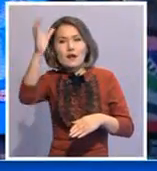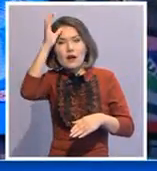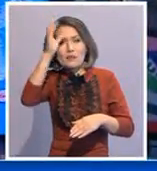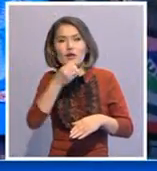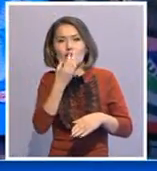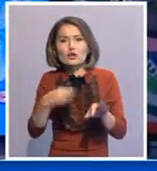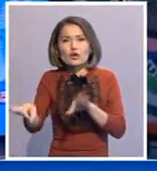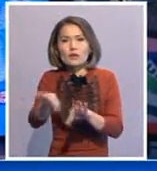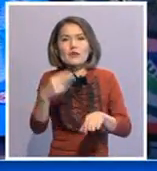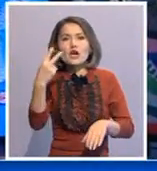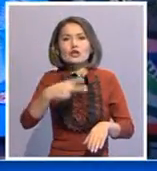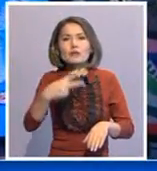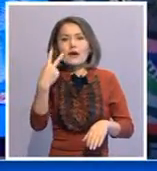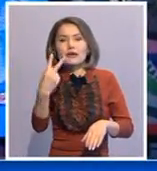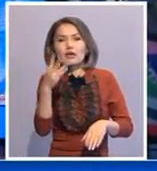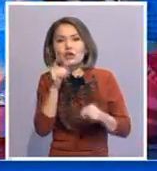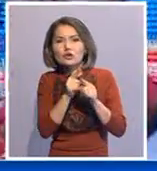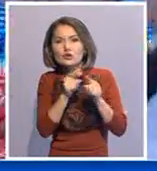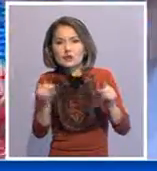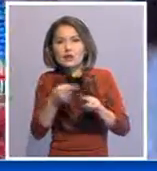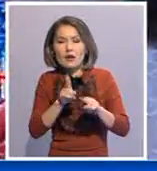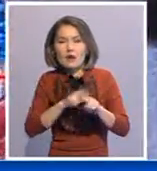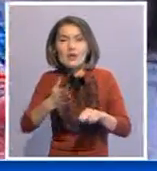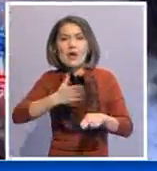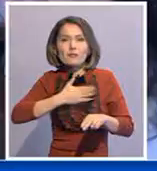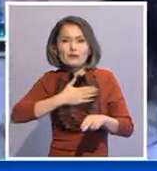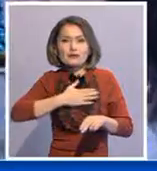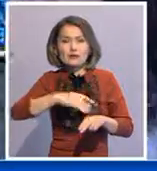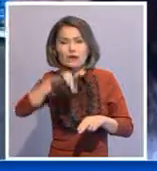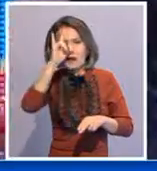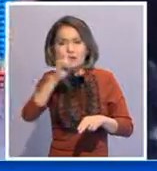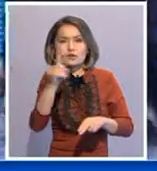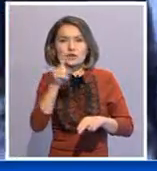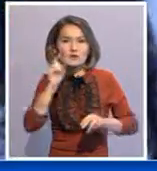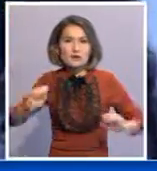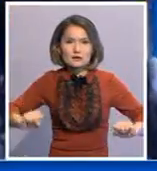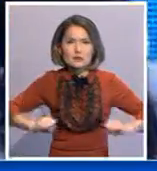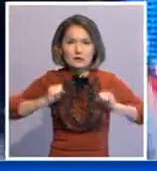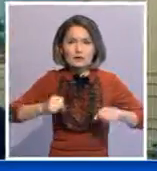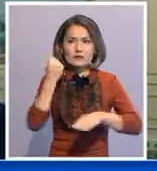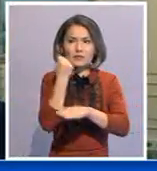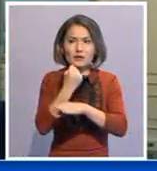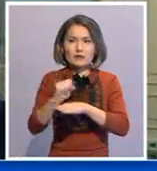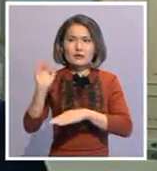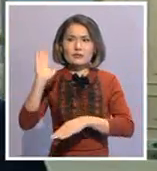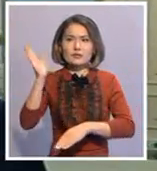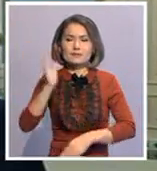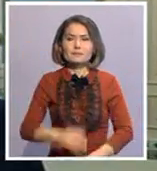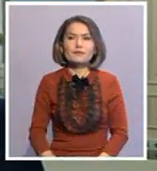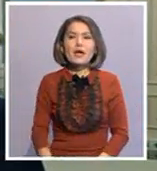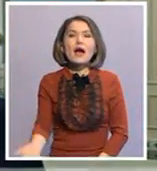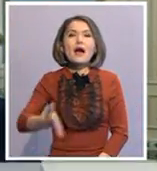жобасы, 22 жылдағы ұтқанымыз, алар асу әлі де алда, деді сөз алғандар. Менің замандастарым